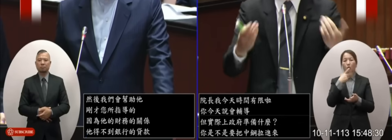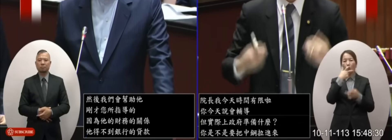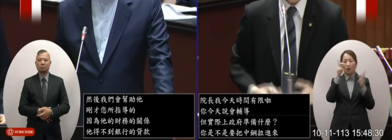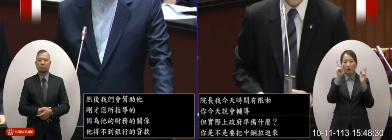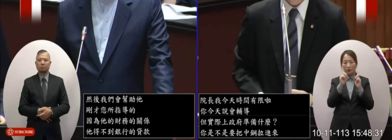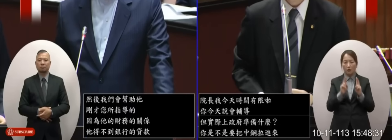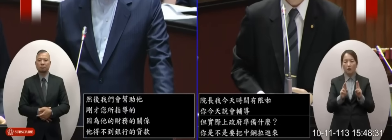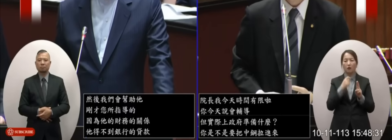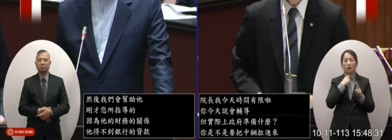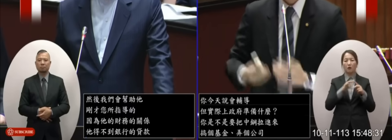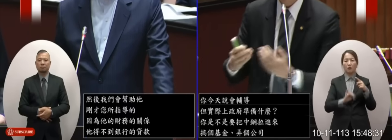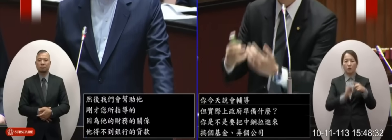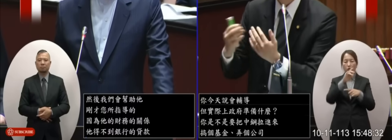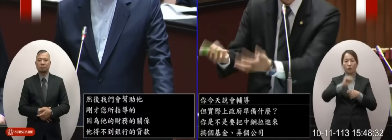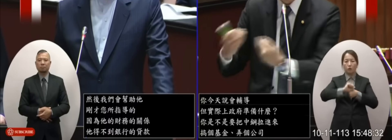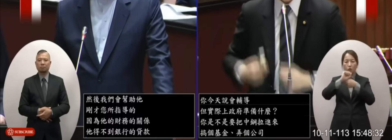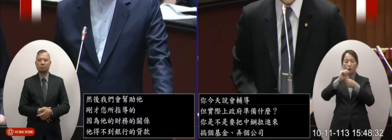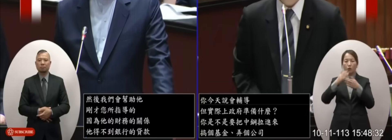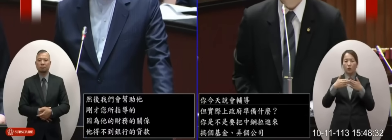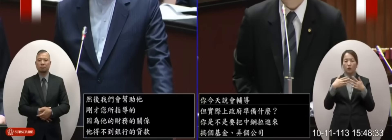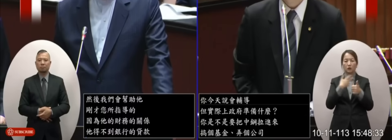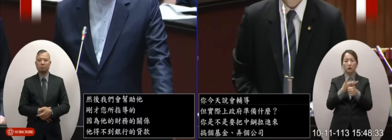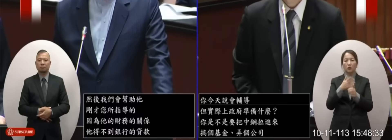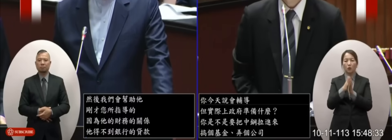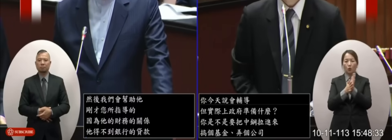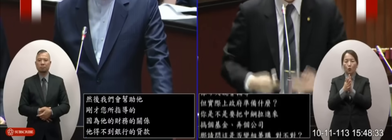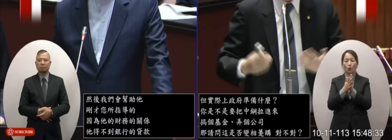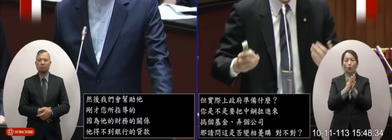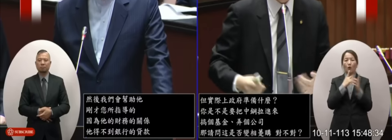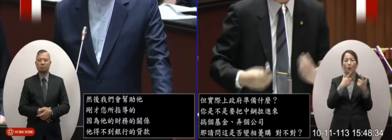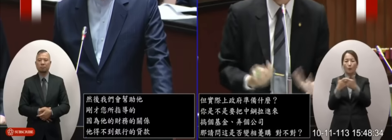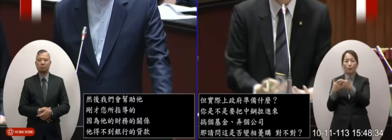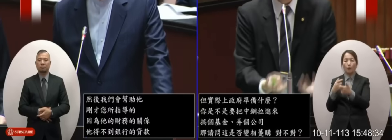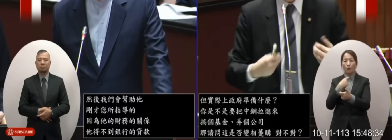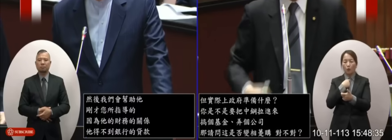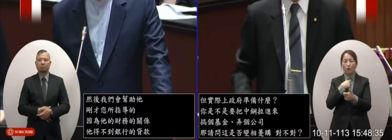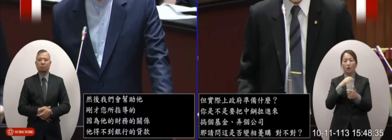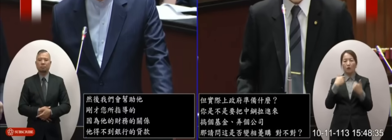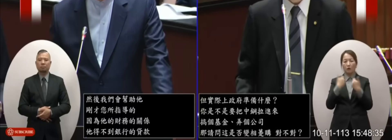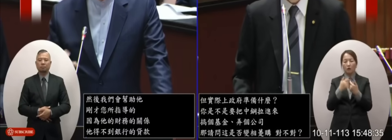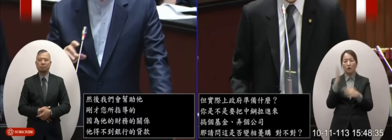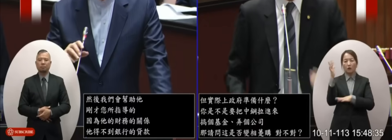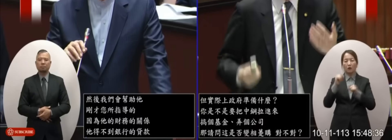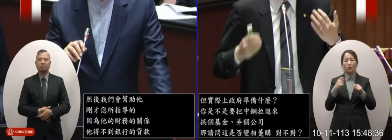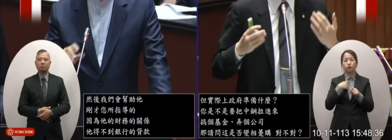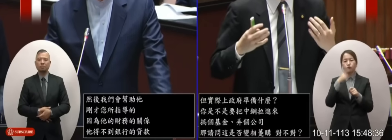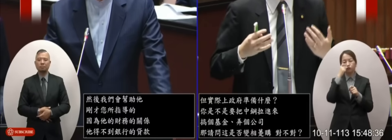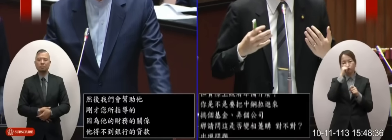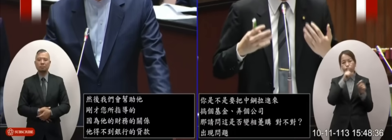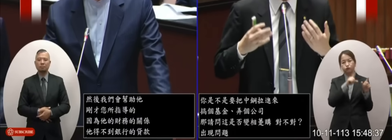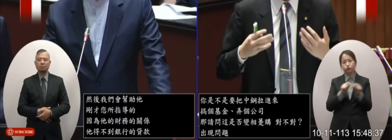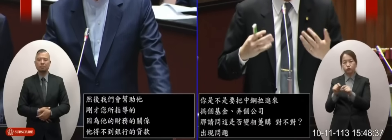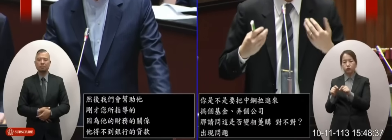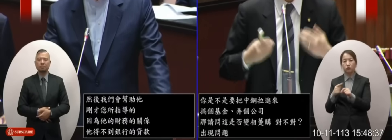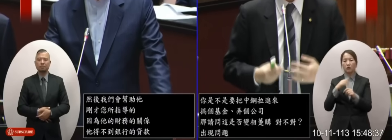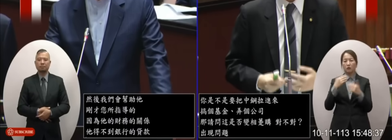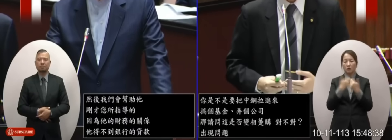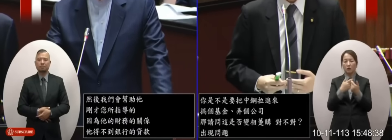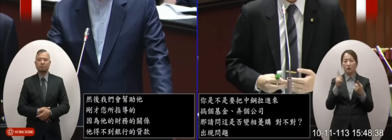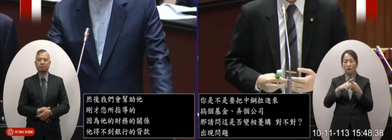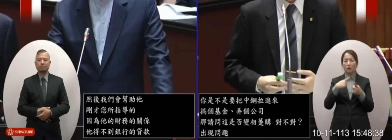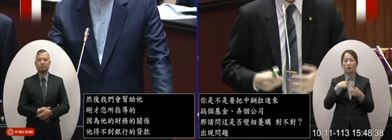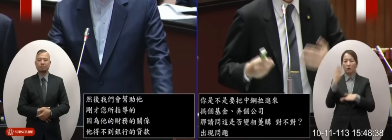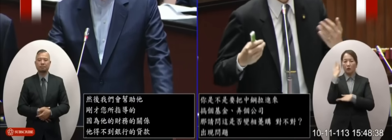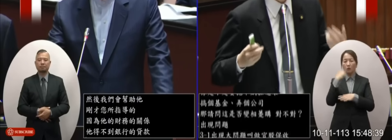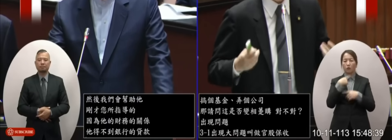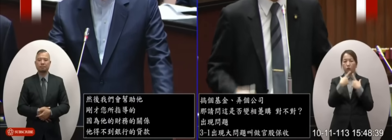电要把比例拉上来，对不对？我要满足供电的需求。那你因为这样，然后你的政策被裹挟，政府是标案的业主